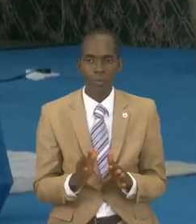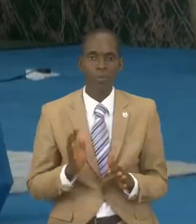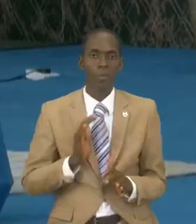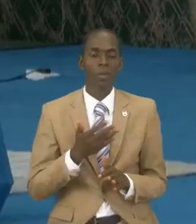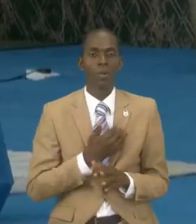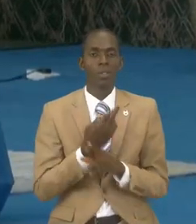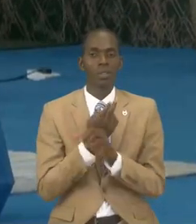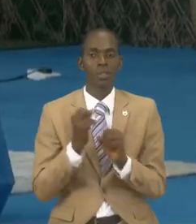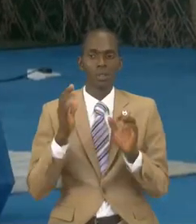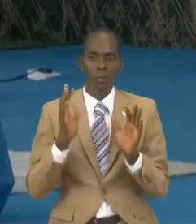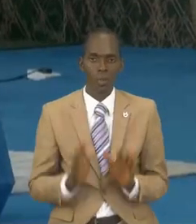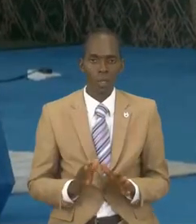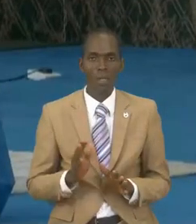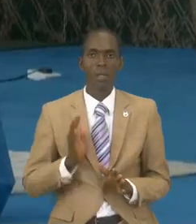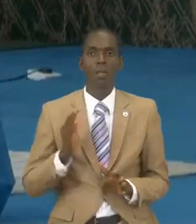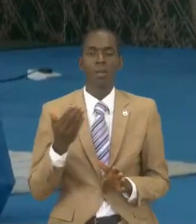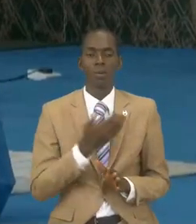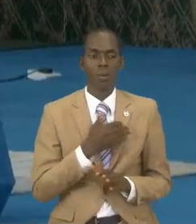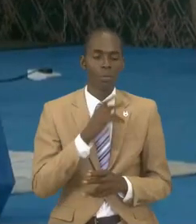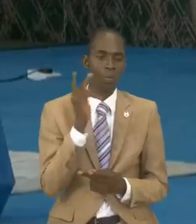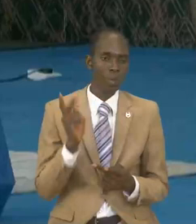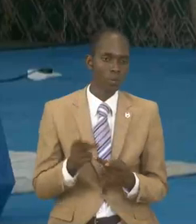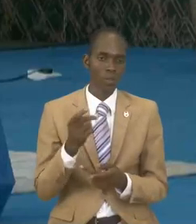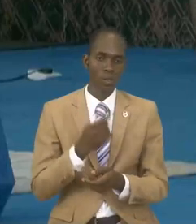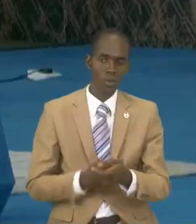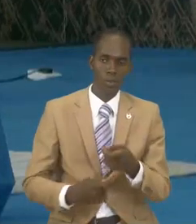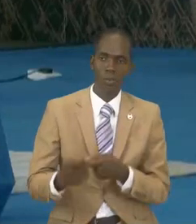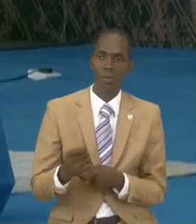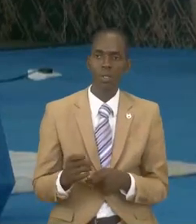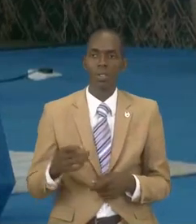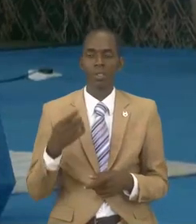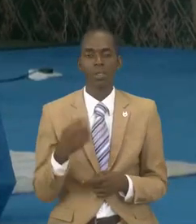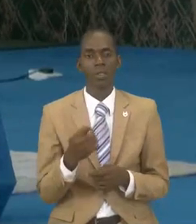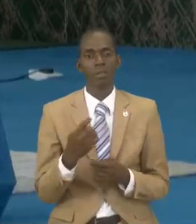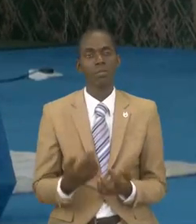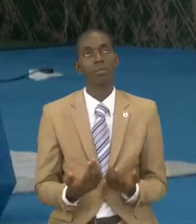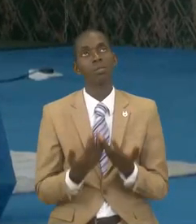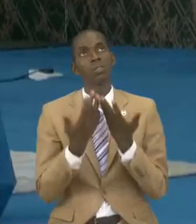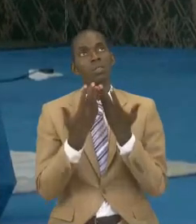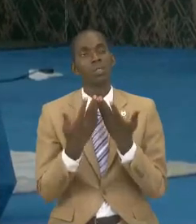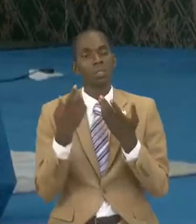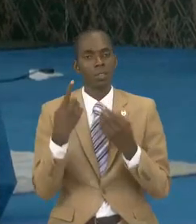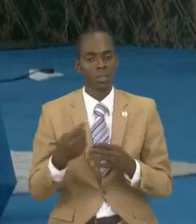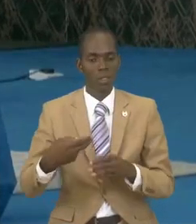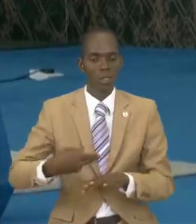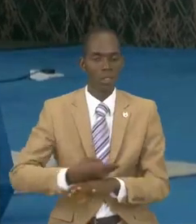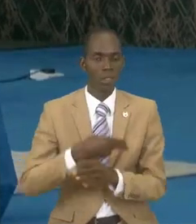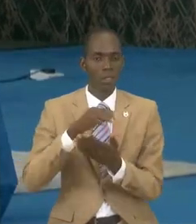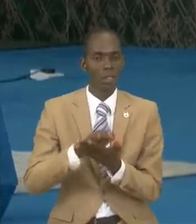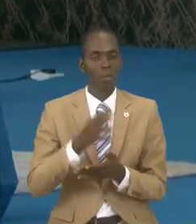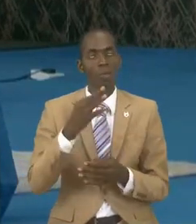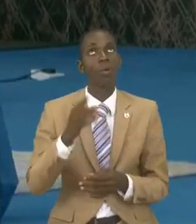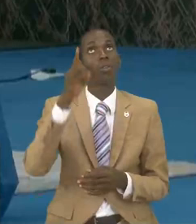Christ le Rédempteur, Christ notre substitut, Christ le sacrifice, Christ l'agneau de